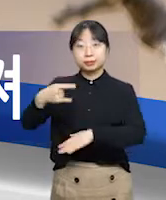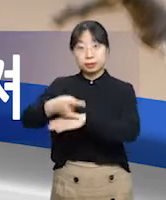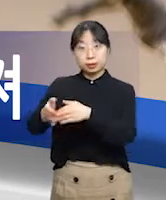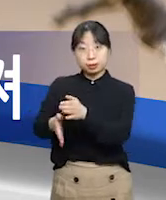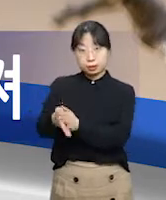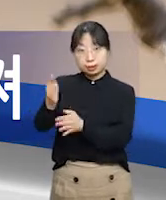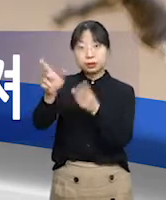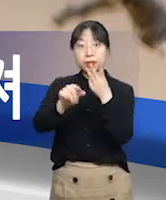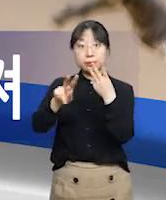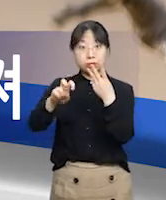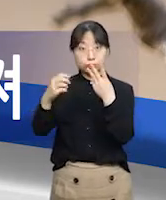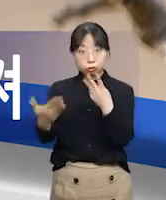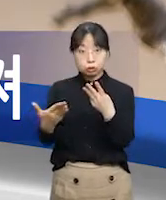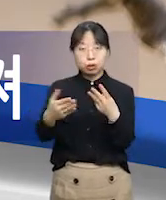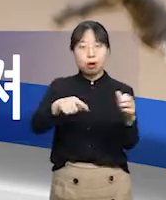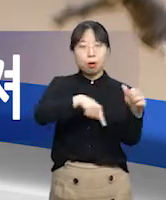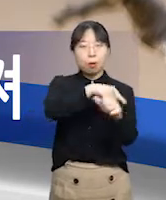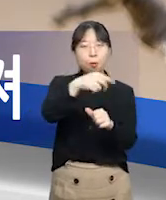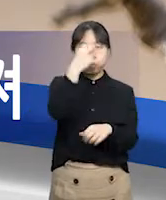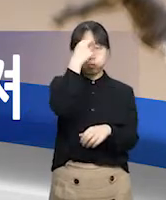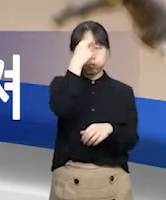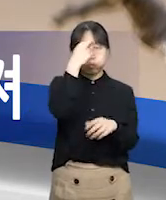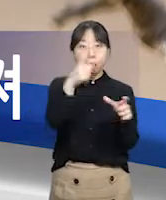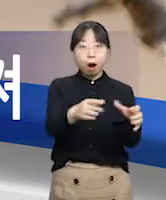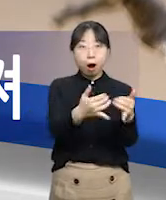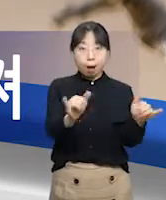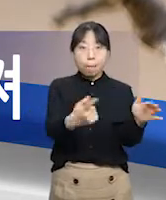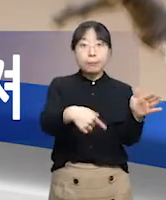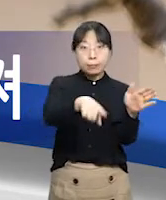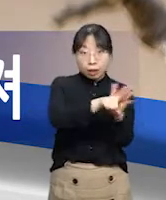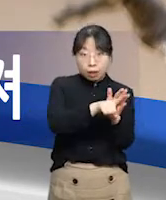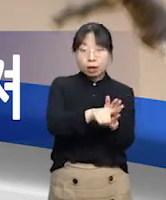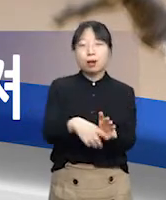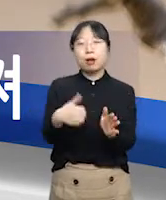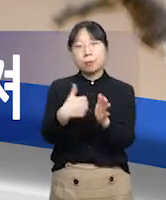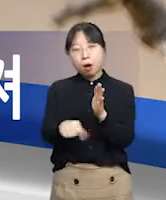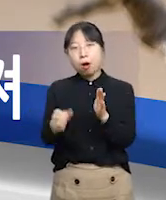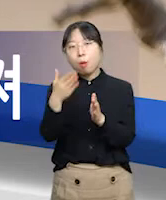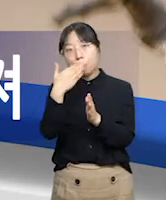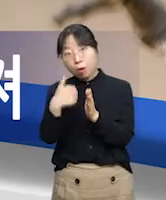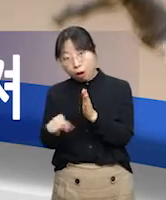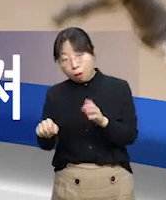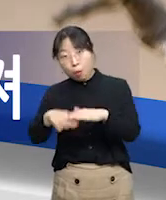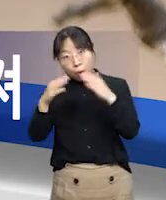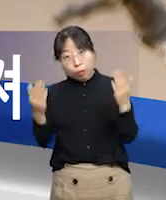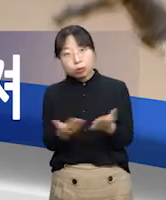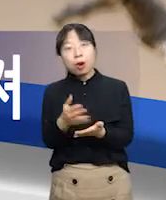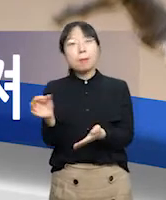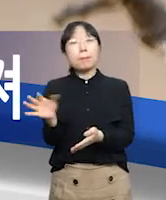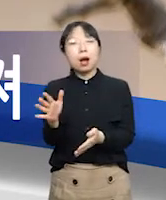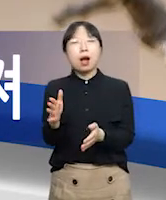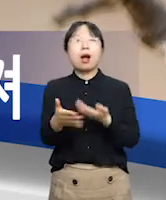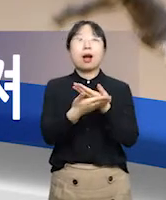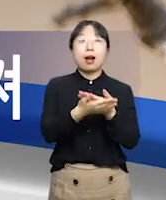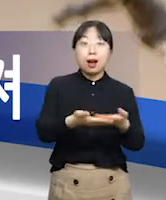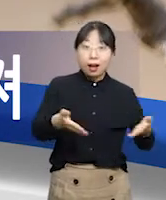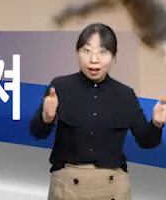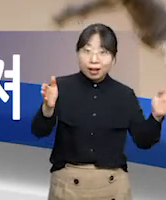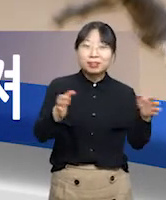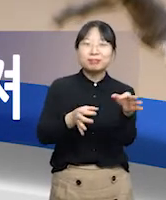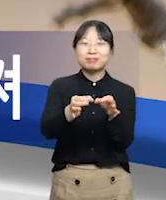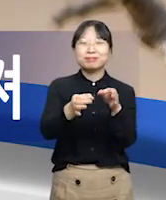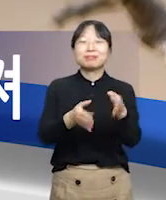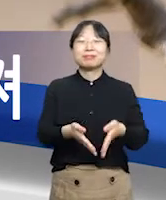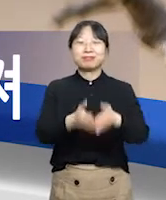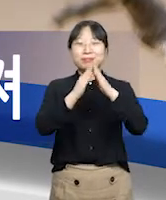3월 29일 경제적 어려움을 겪고 있는 시민들을 위해 식품과 생필품을 무료로 제공하는 경기의왕 먹거리